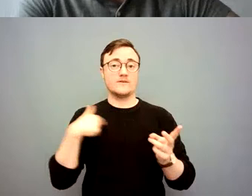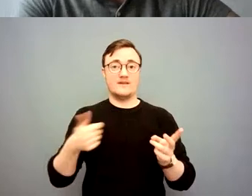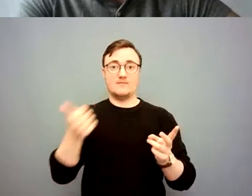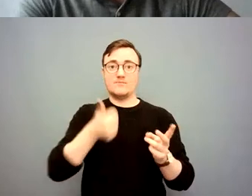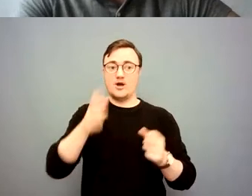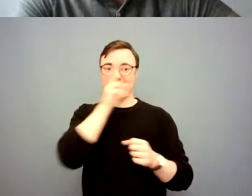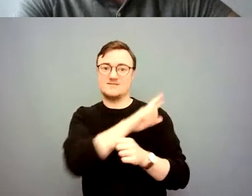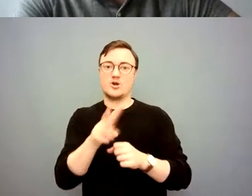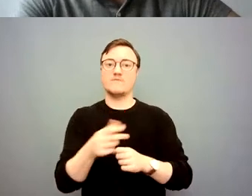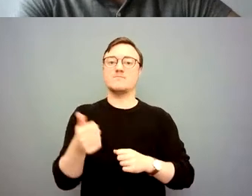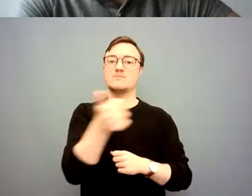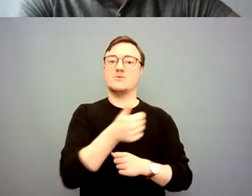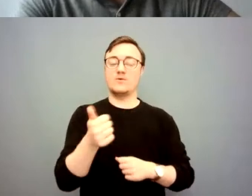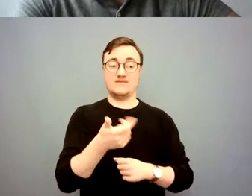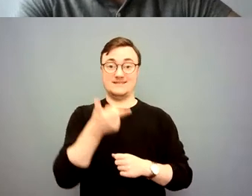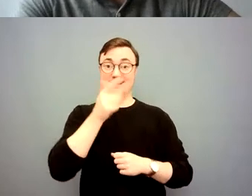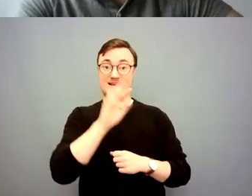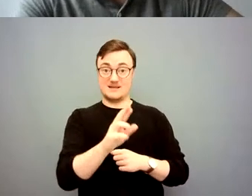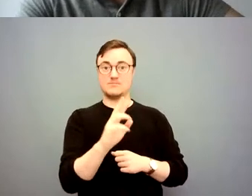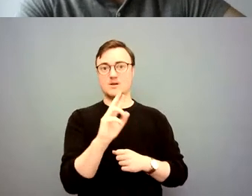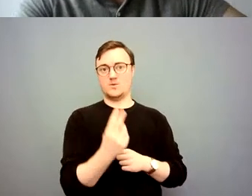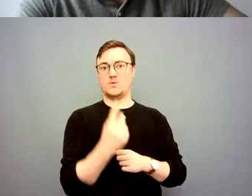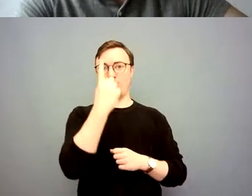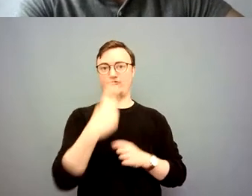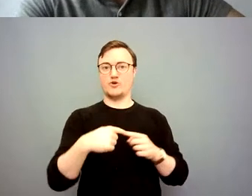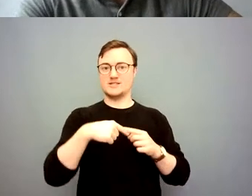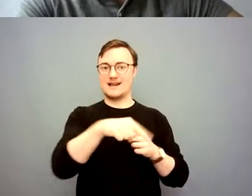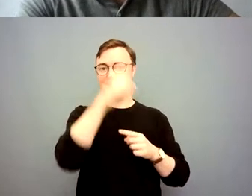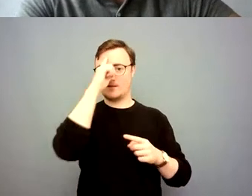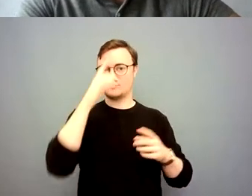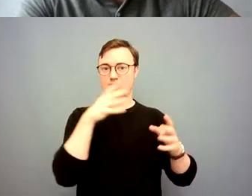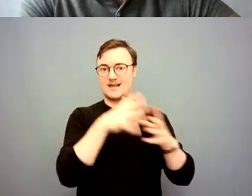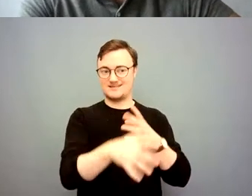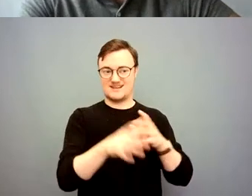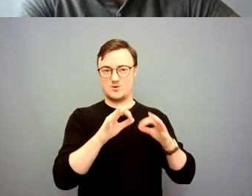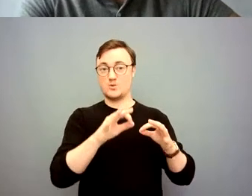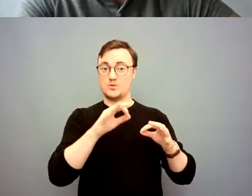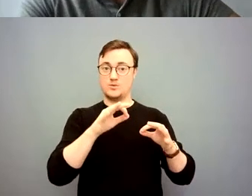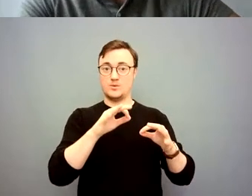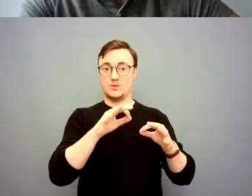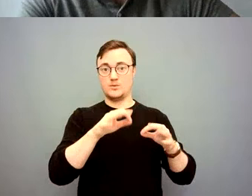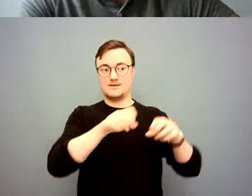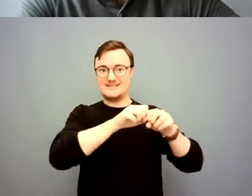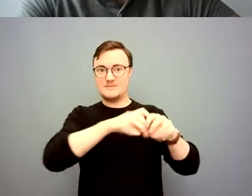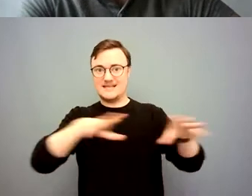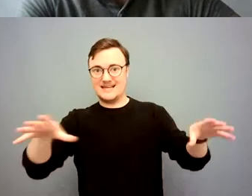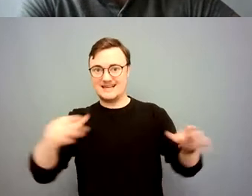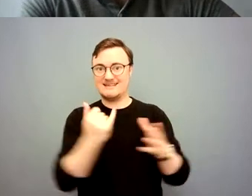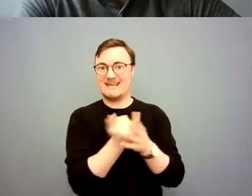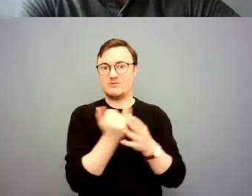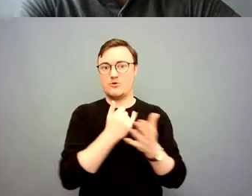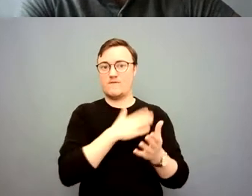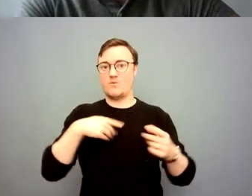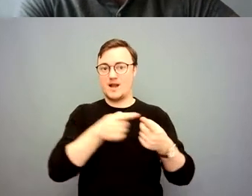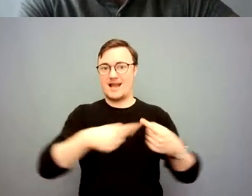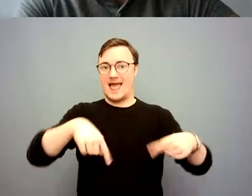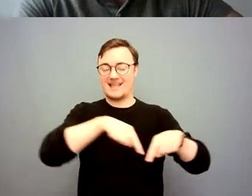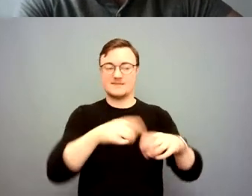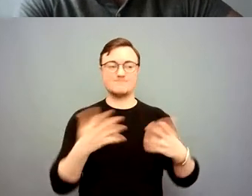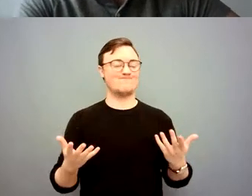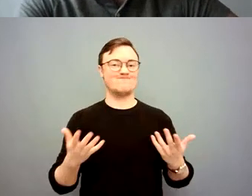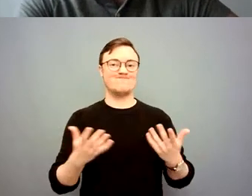ser ju exempelvis inom förstalinjepsykiatri och spridningen av den runt om i länet så är det inte riktigt ut efter var